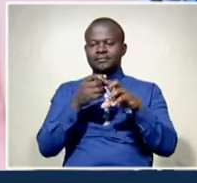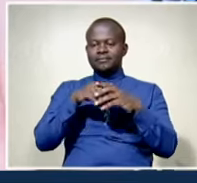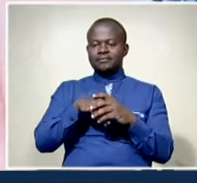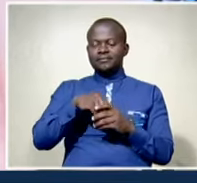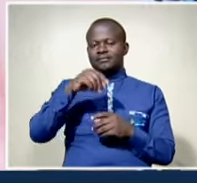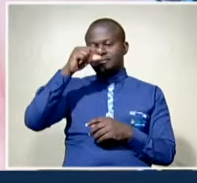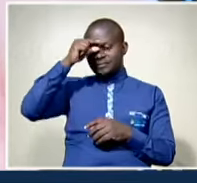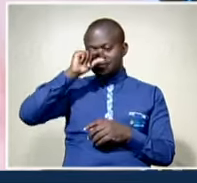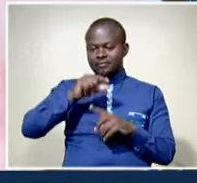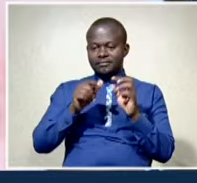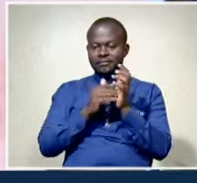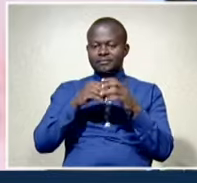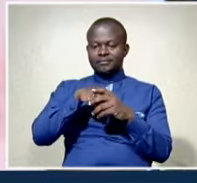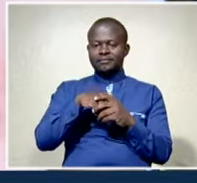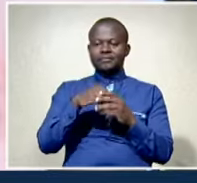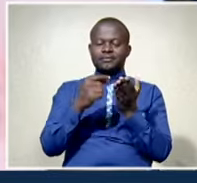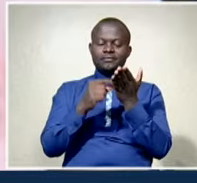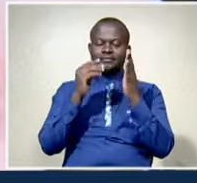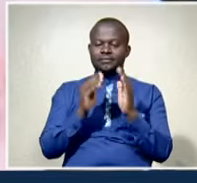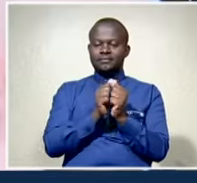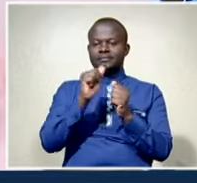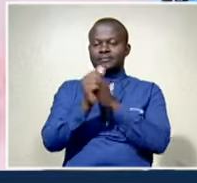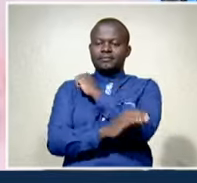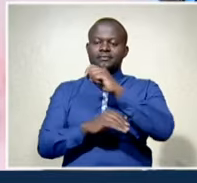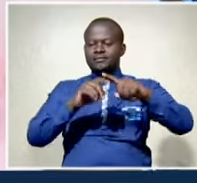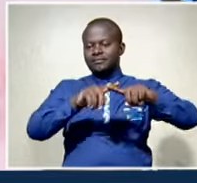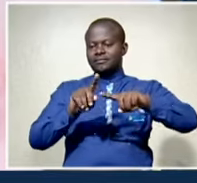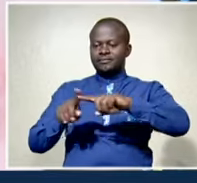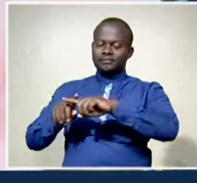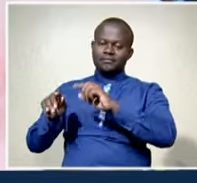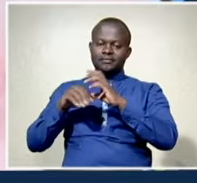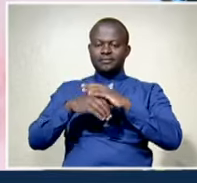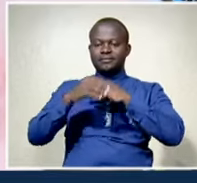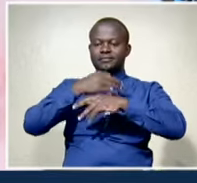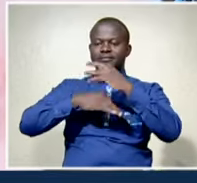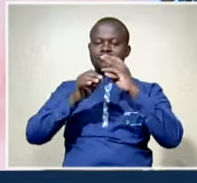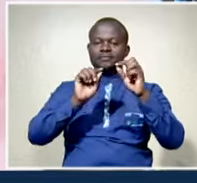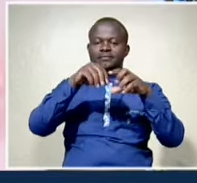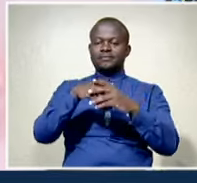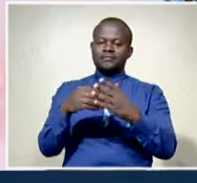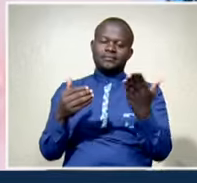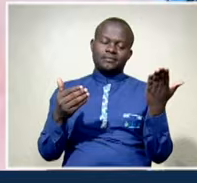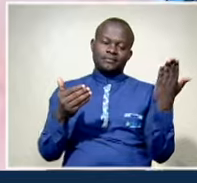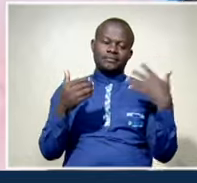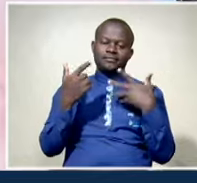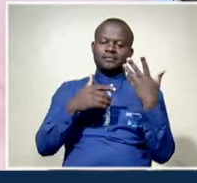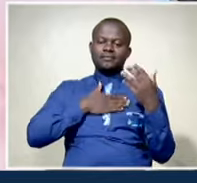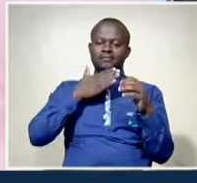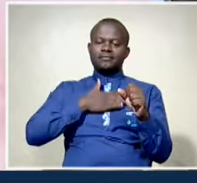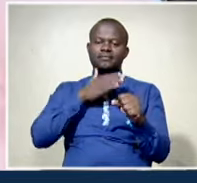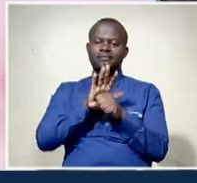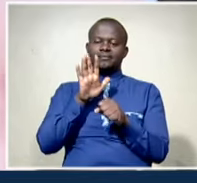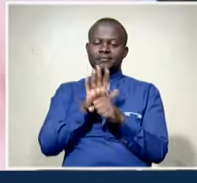Egypte ndetse no mu Bugande no mu bindi bihugu bitandukanye hari inganda zagiye zitabiriye expo akaba ari ikintu